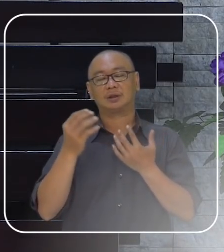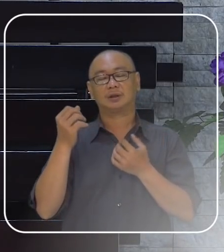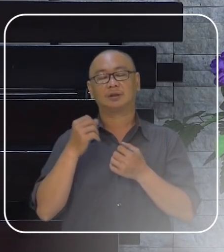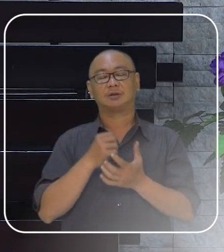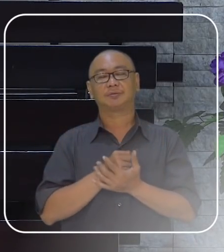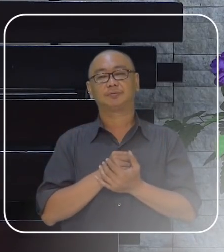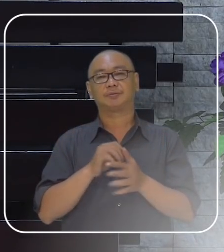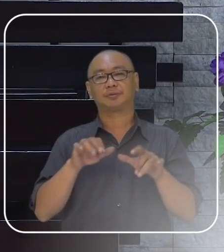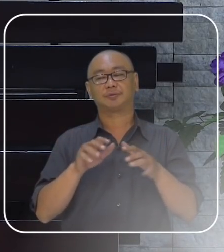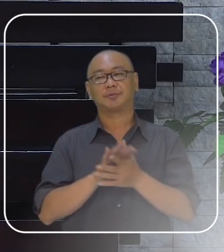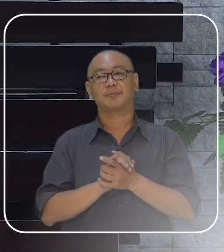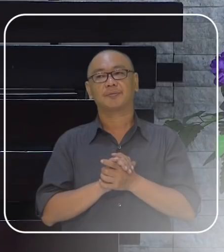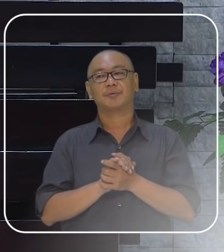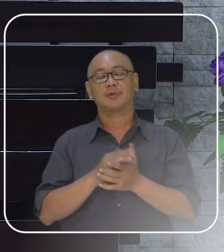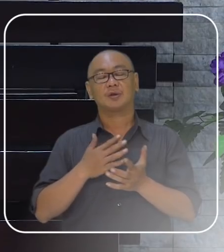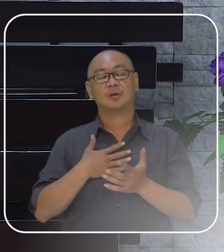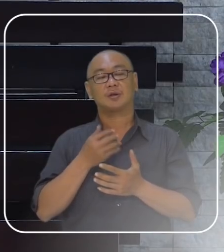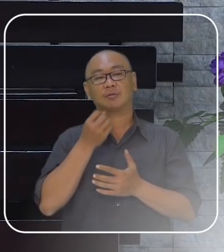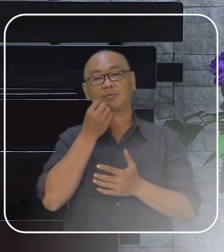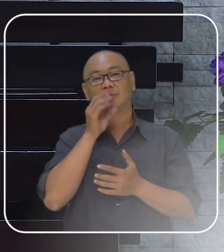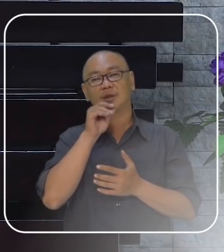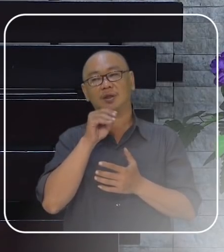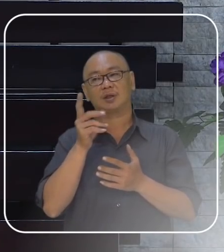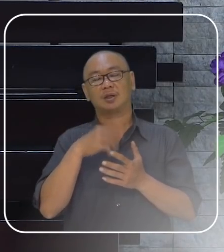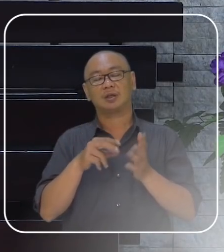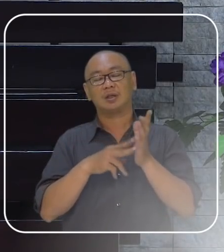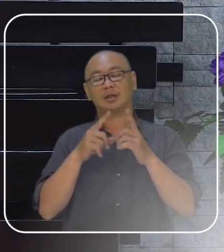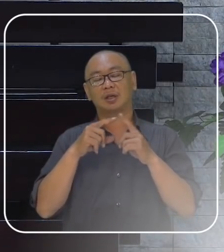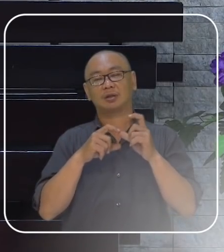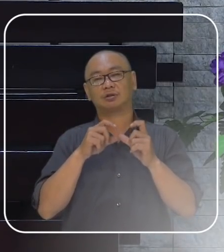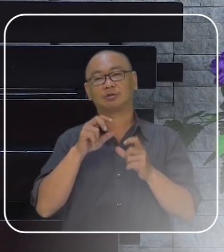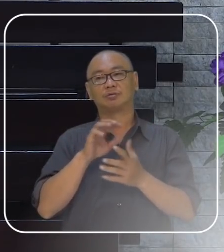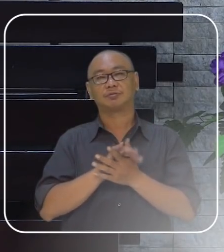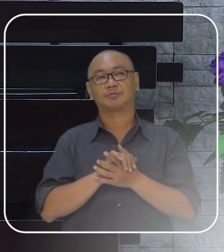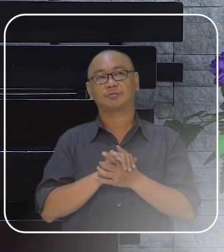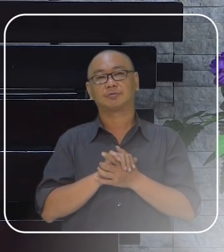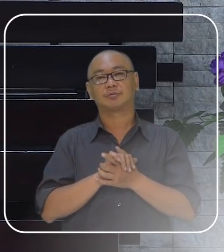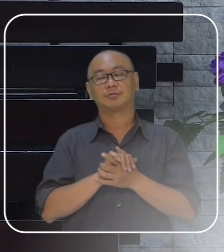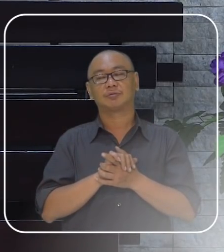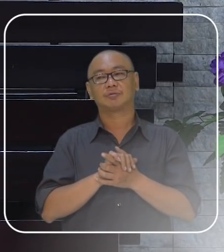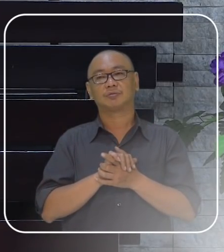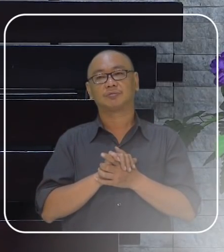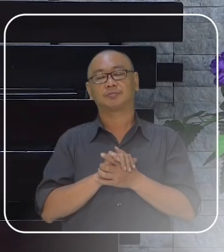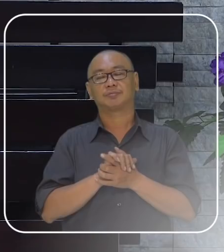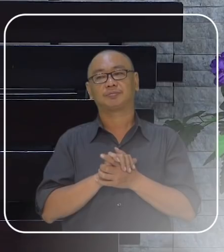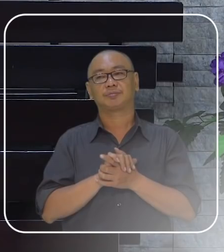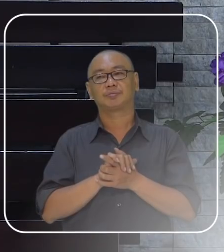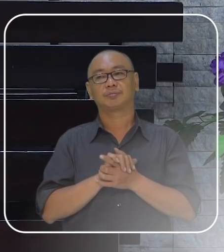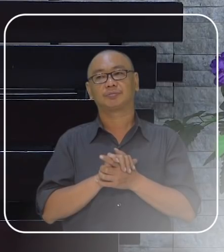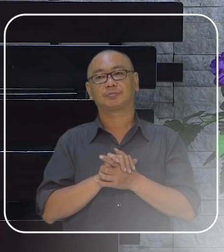Sebagai pengingat bagi kita semua, saya akan bacakan nats yang saya ambil dari Lukas 21 ayat 3-4 berbunyi